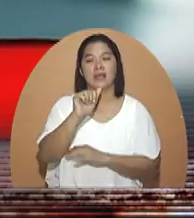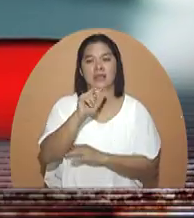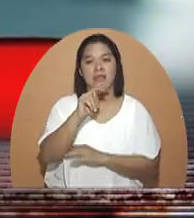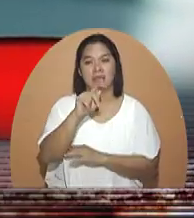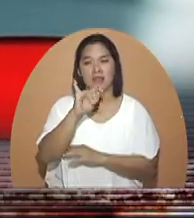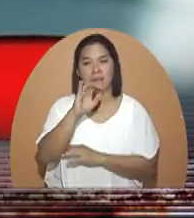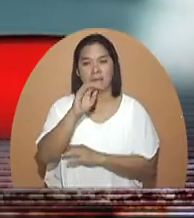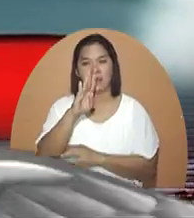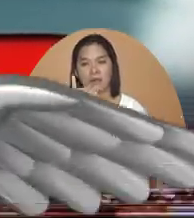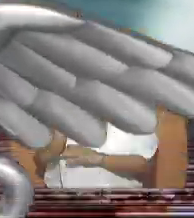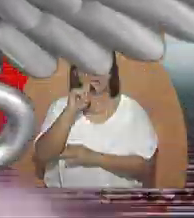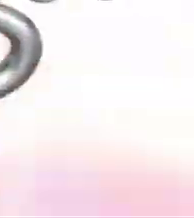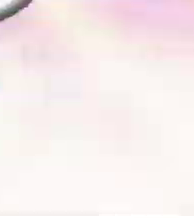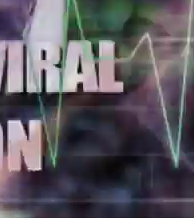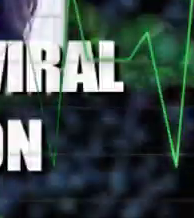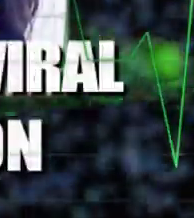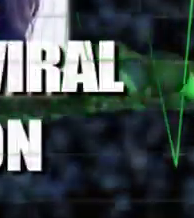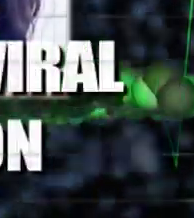antibiotics